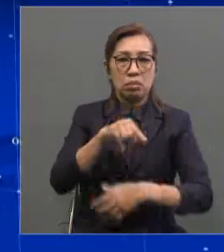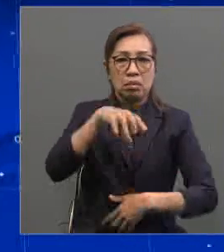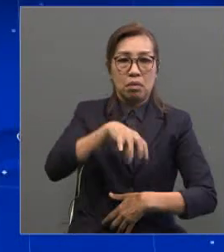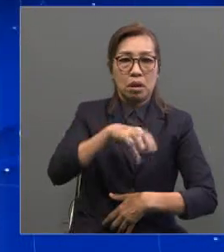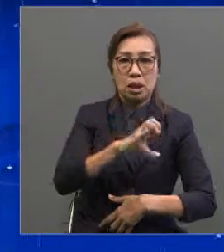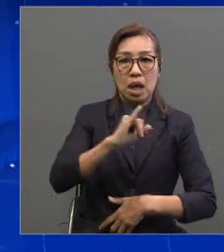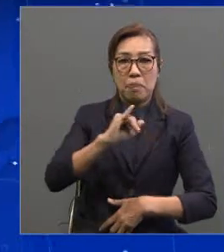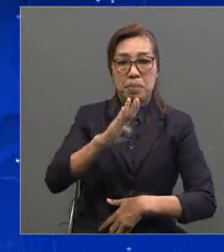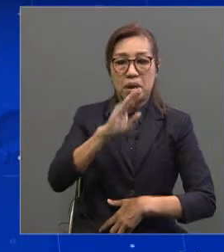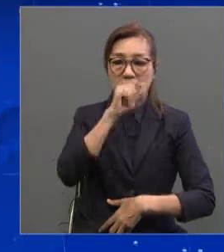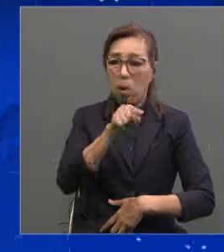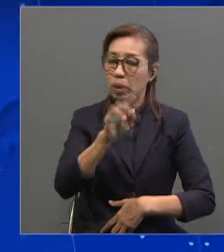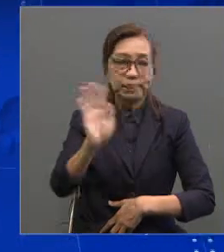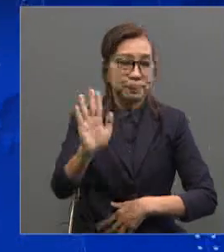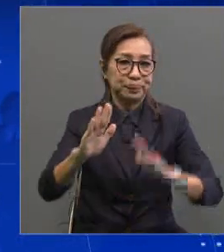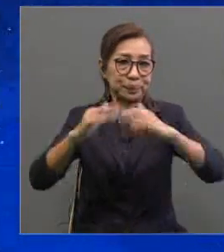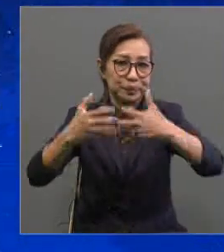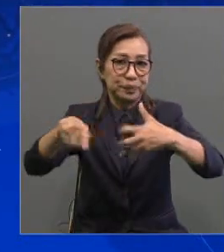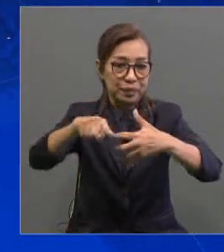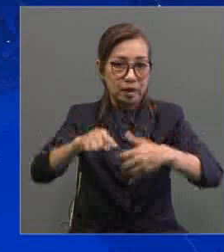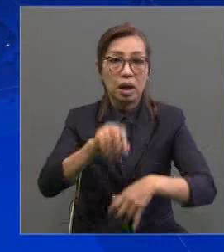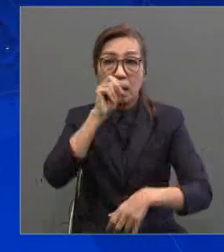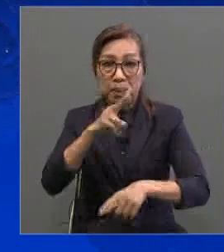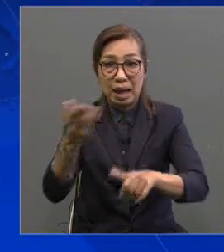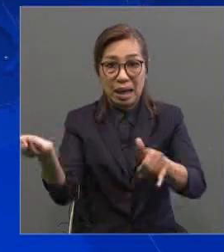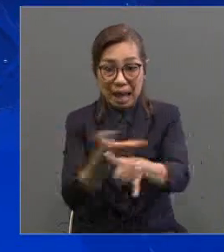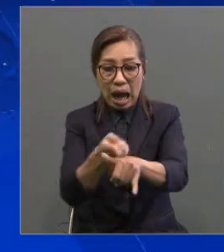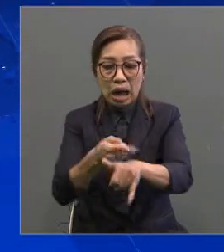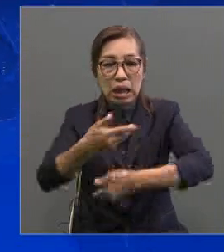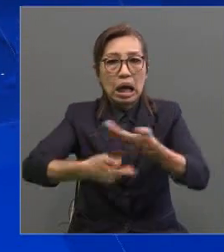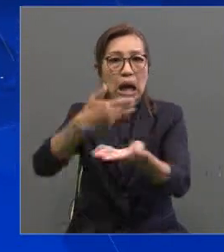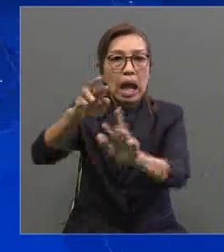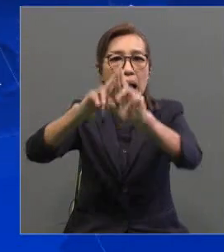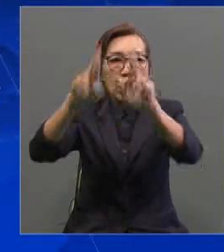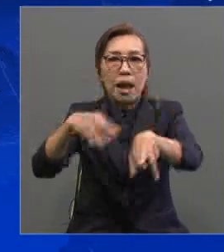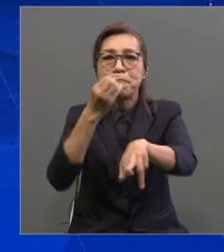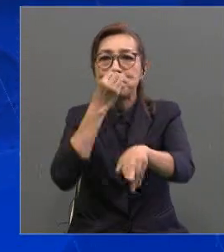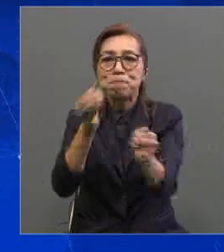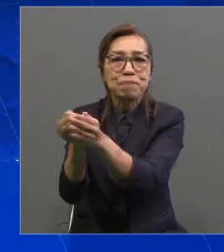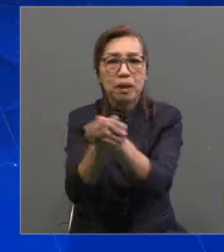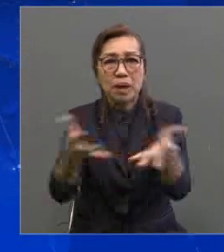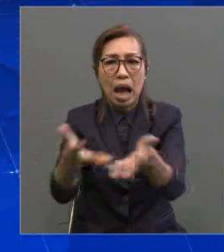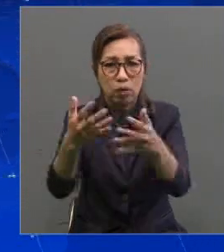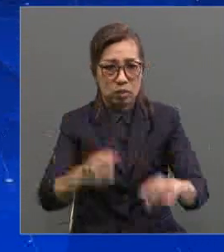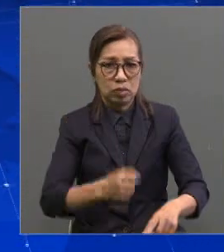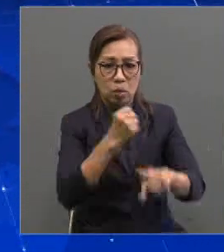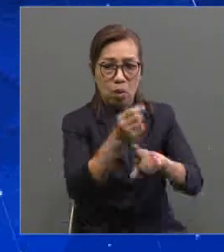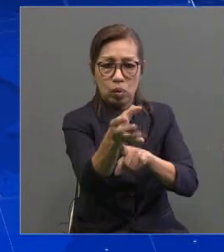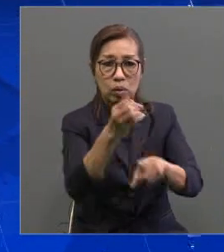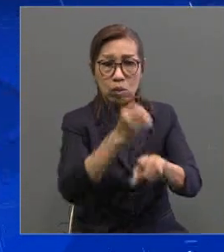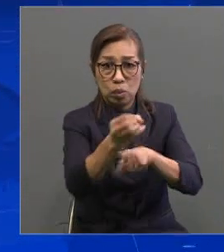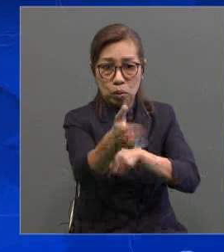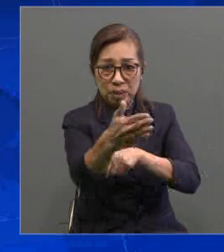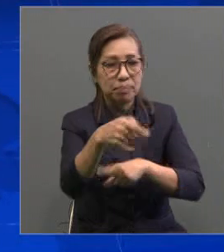สุพรรณบุรีส่งร้านอาหารป่าเป็นการส่งร้านอาหารป่านะครับไม่ใช่โรงงานผลิตลูกชิ้นโดยตำรวจ